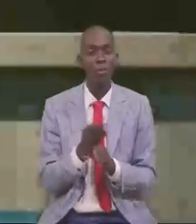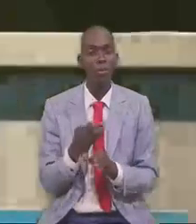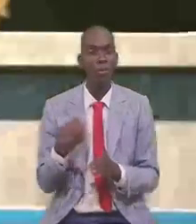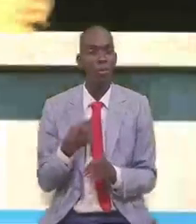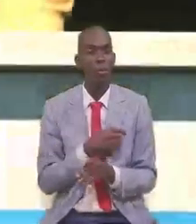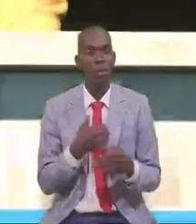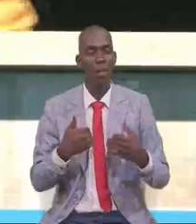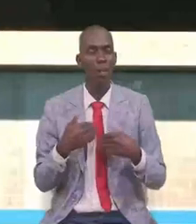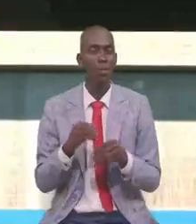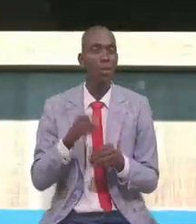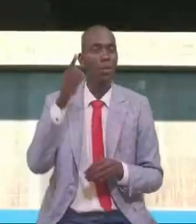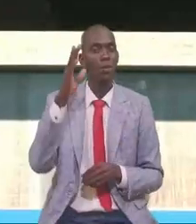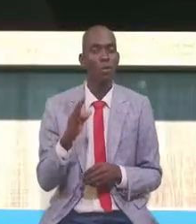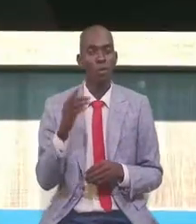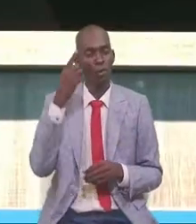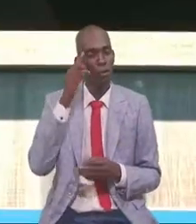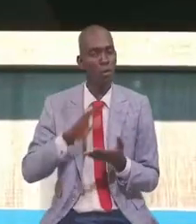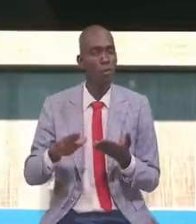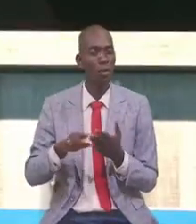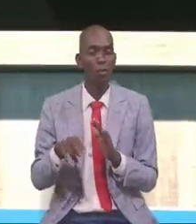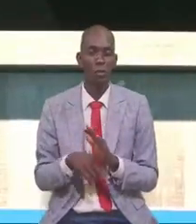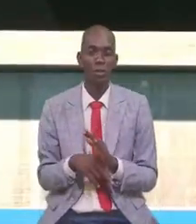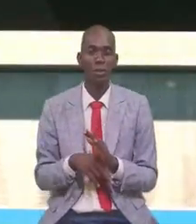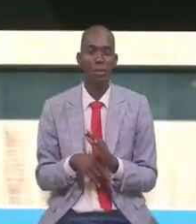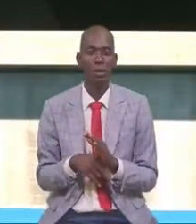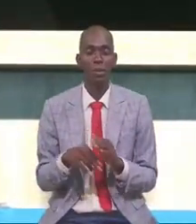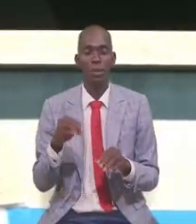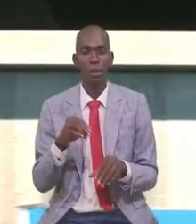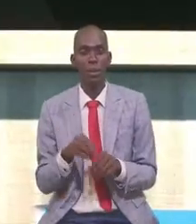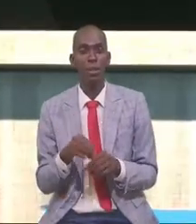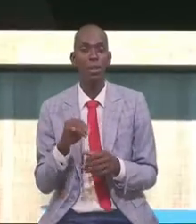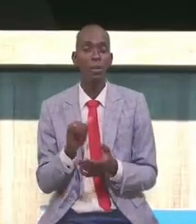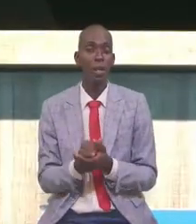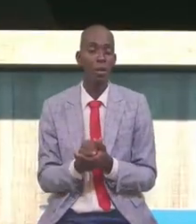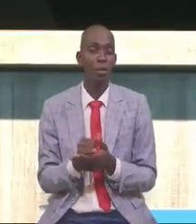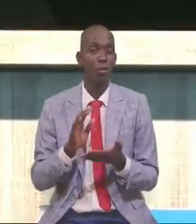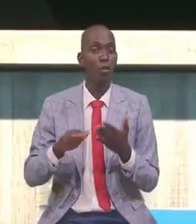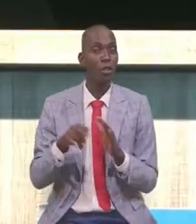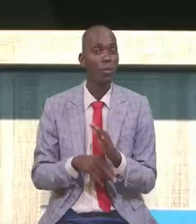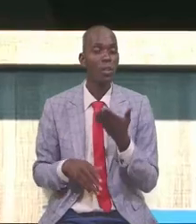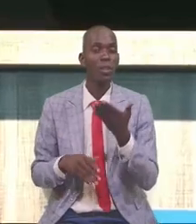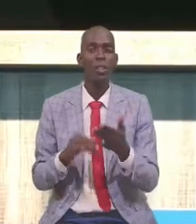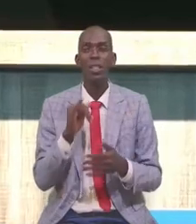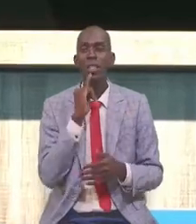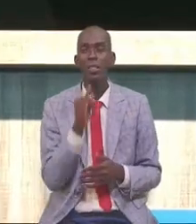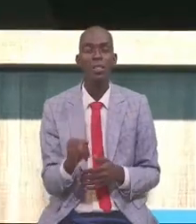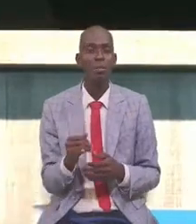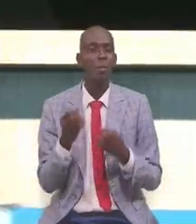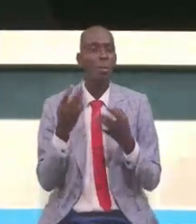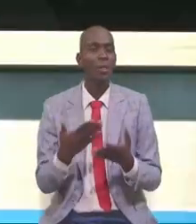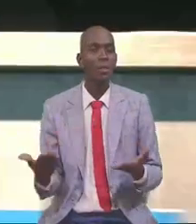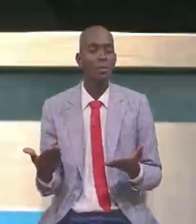en Dieu pour le pardon. Dans ce pardon, il y a beaucoup de choses connectées à